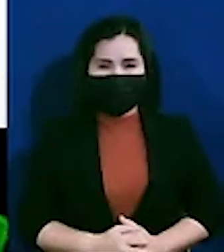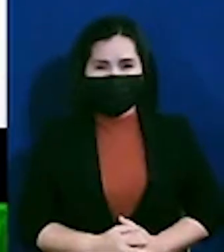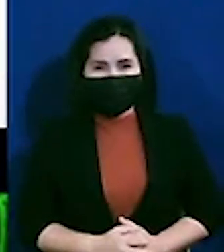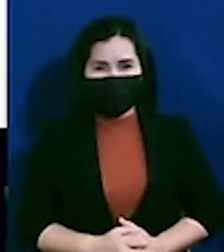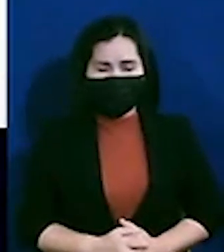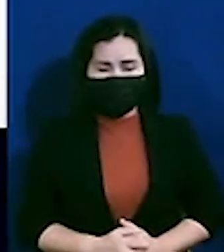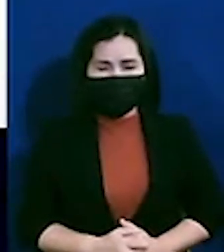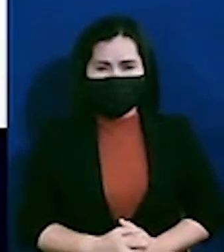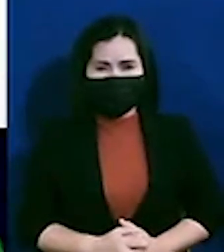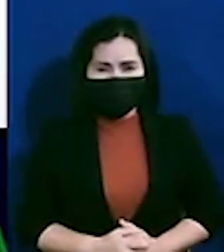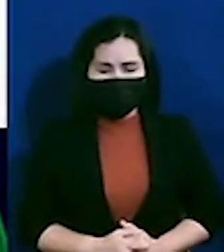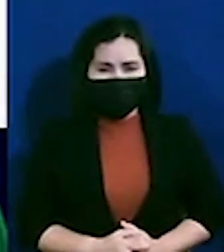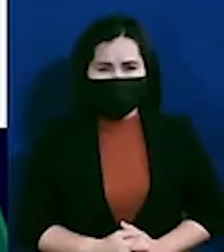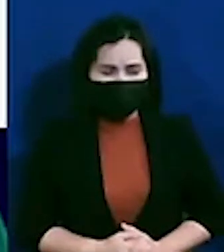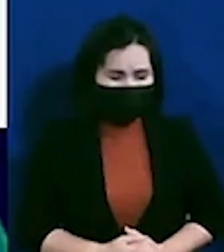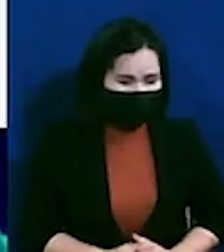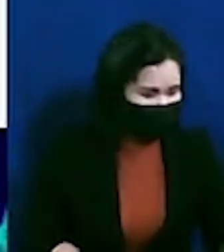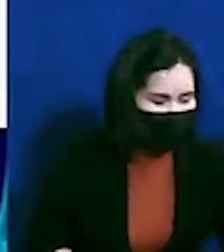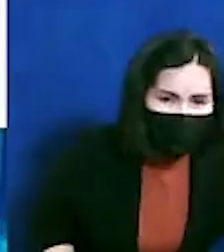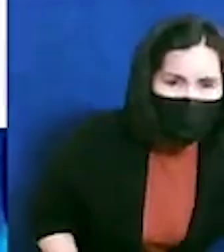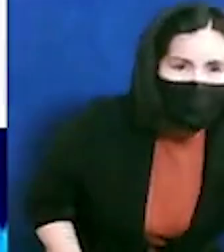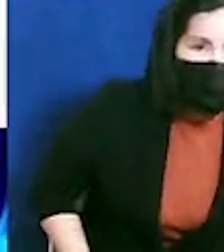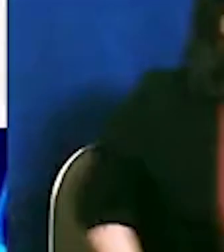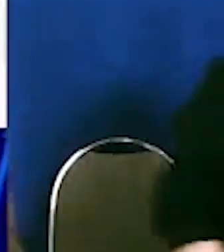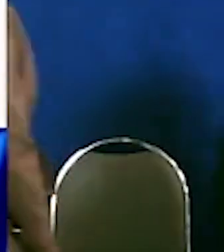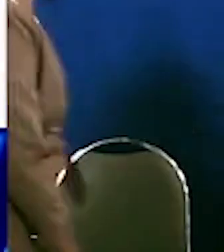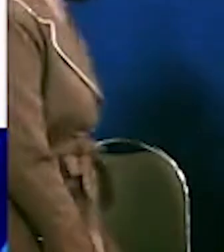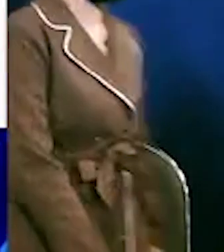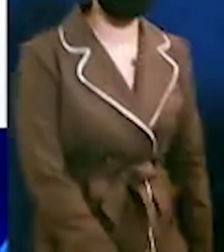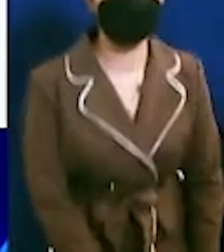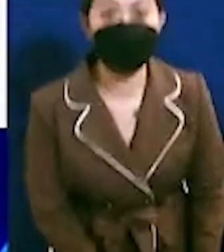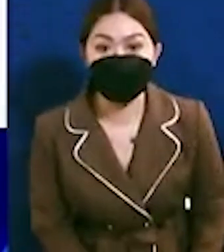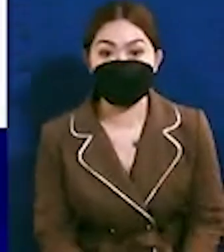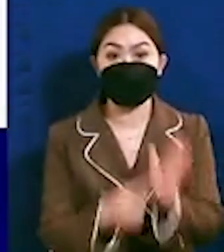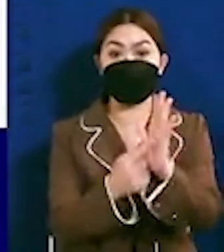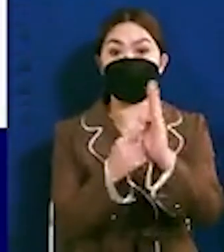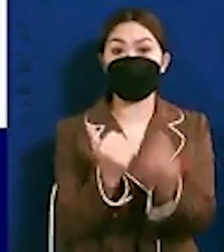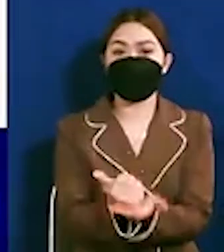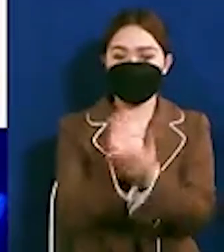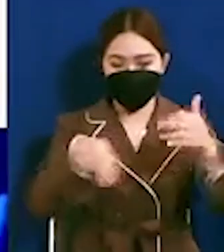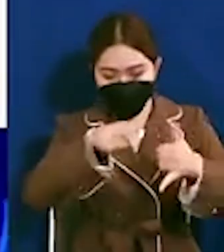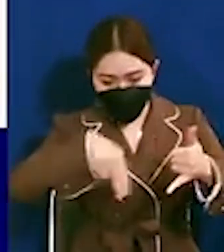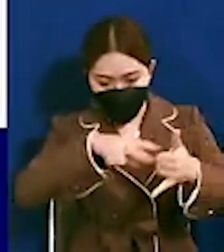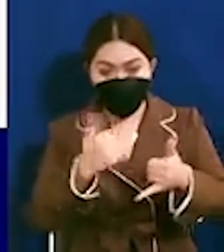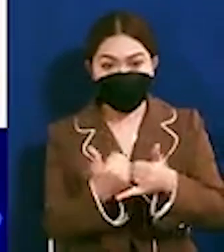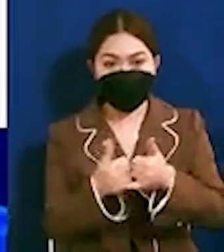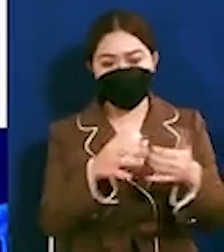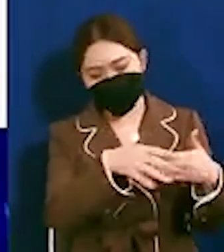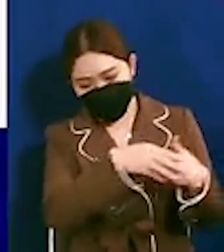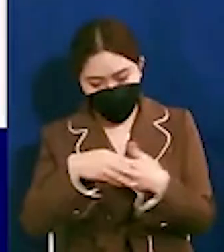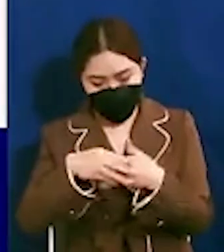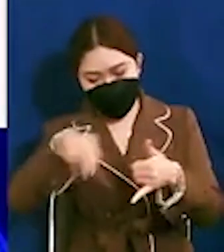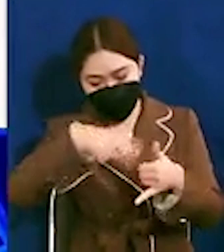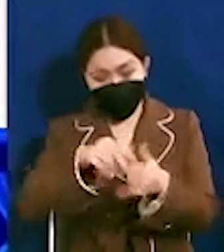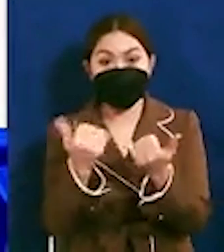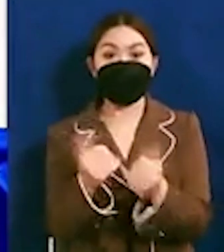ง่ายตัวเทสนี้ก็อาจจะช่วยหาเคสในกรณีที่บวกมากขึ้นแล้วก็ก็เอามาตรวจอาทิตย์ ERได้โดย